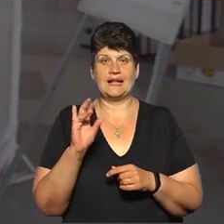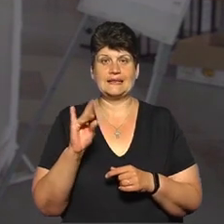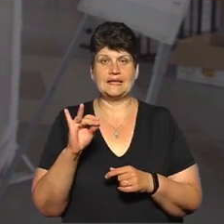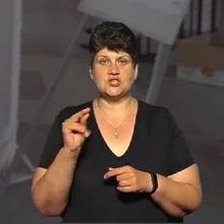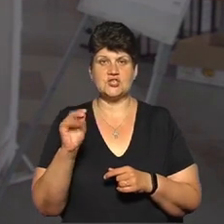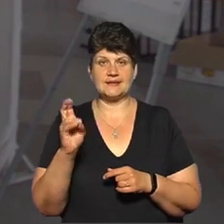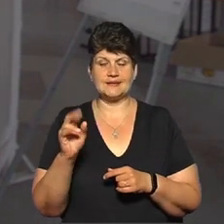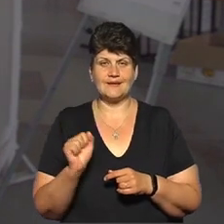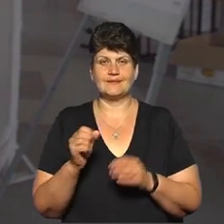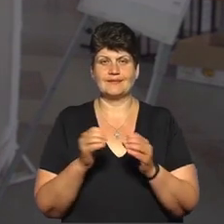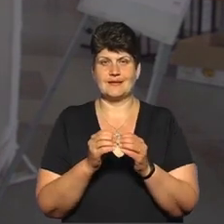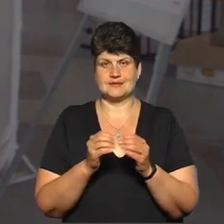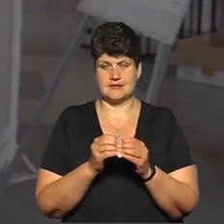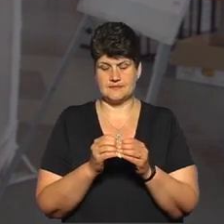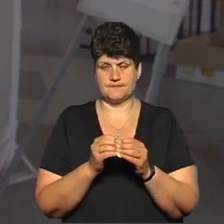того,